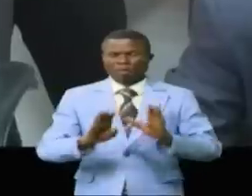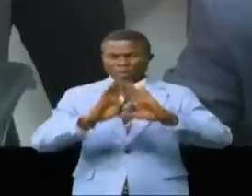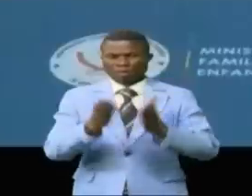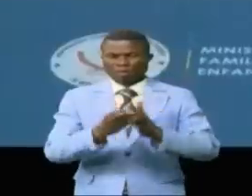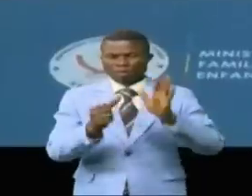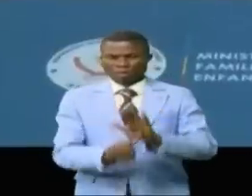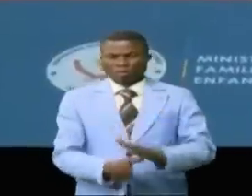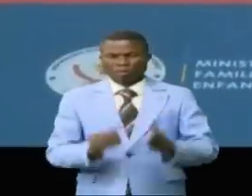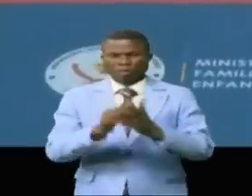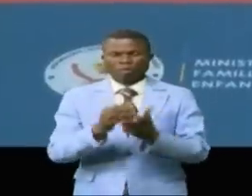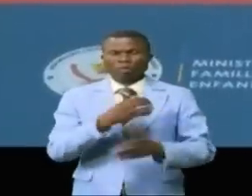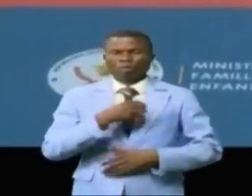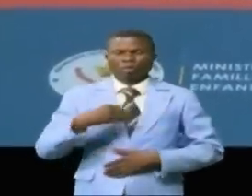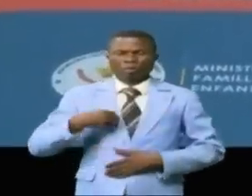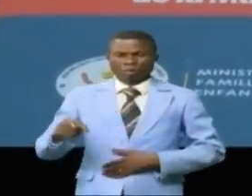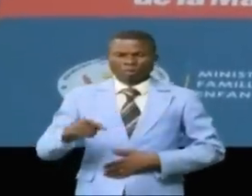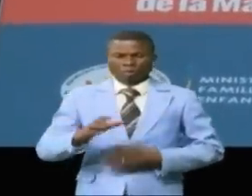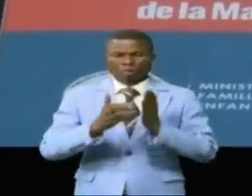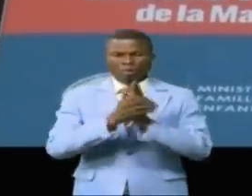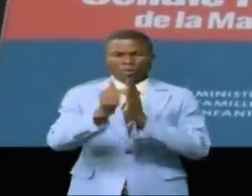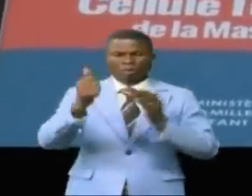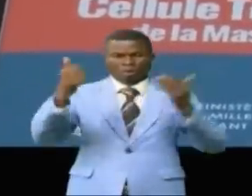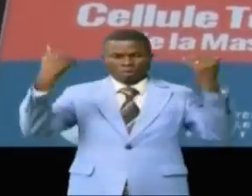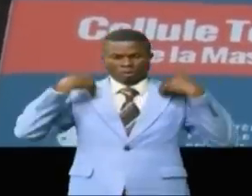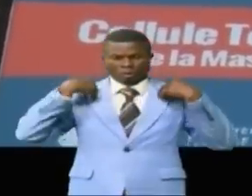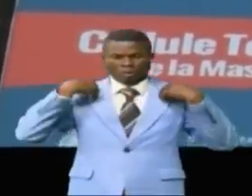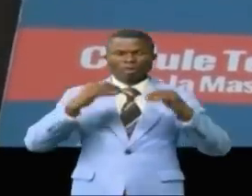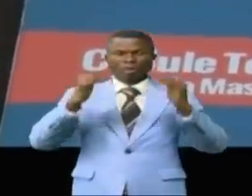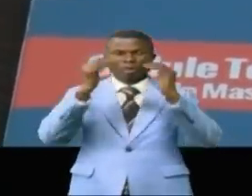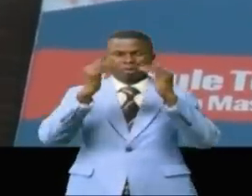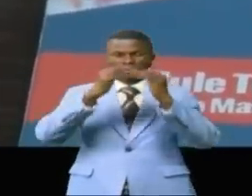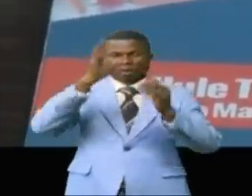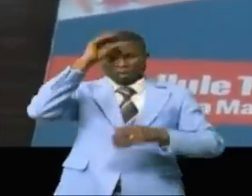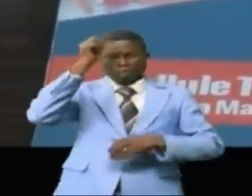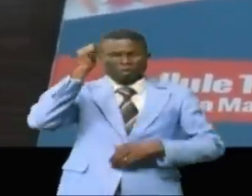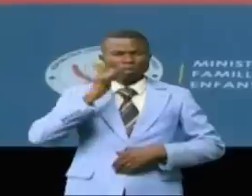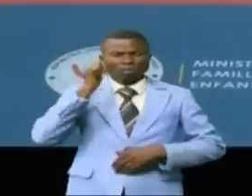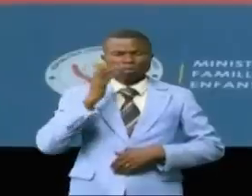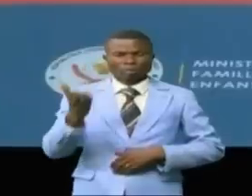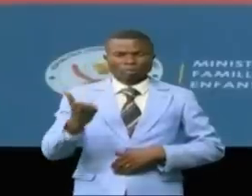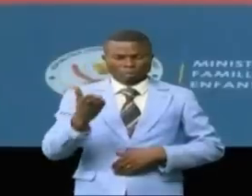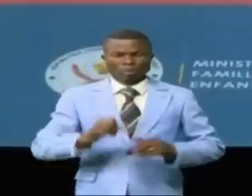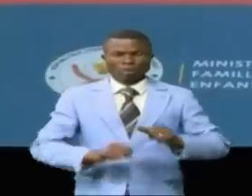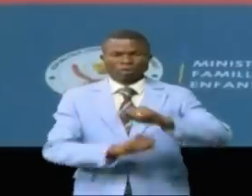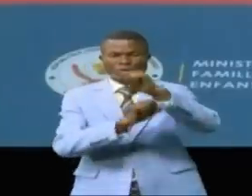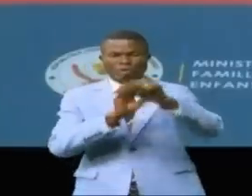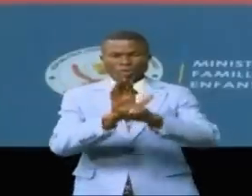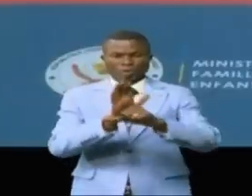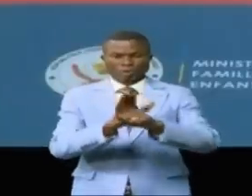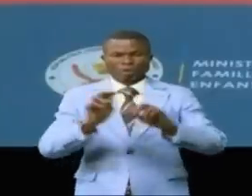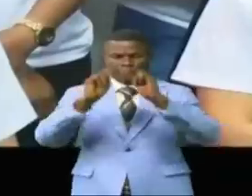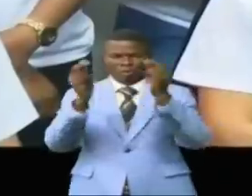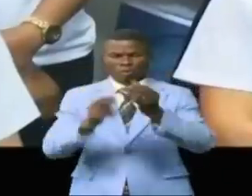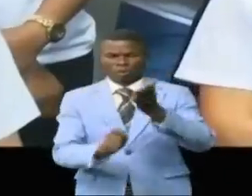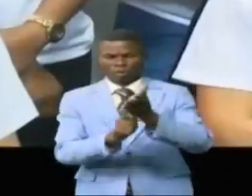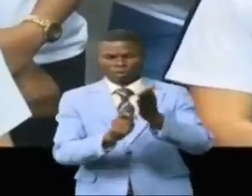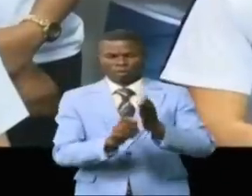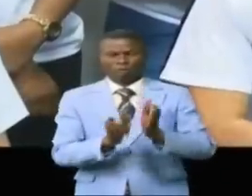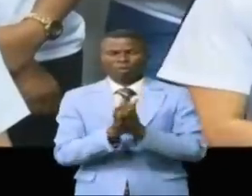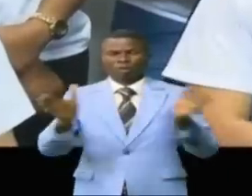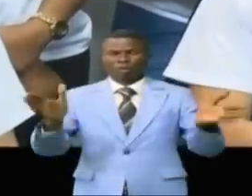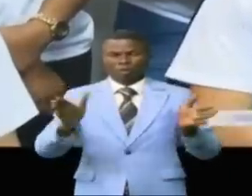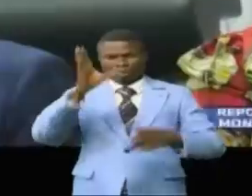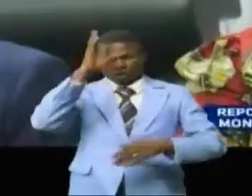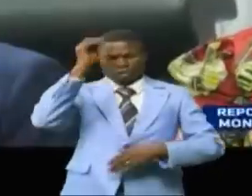de discrimination, en sa qualité de champion de la masculinité positive, s'appuie sur la cellule technique mixte de